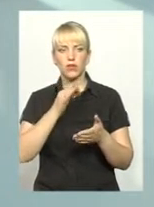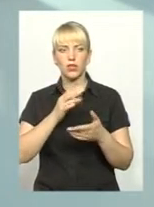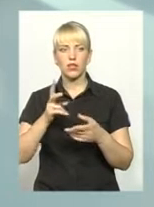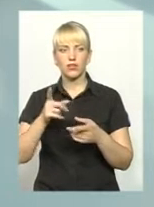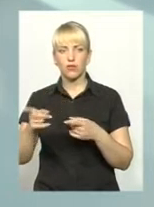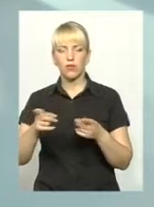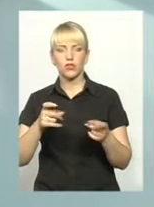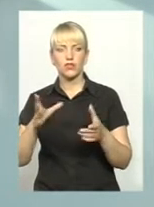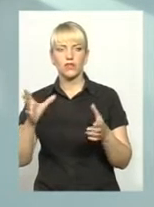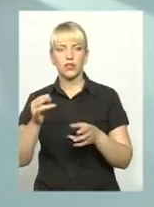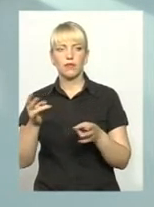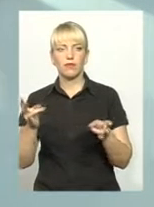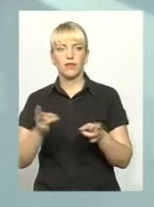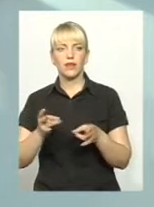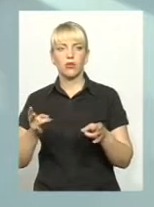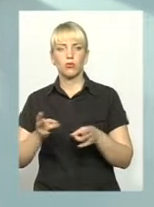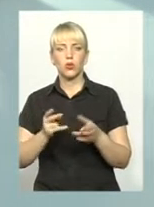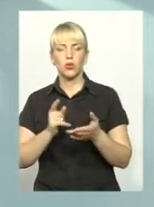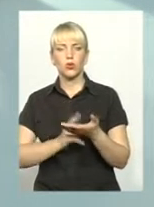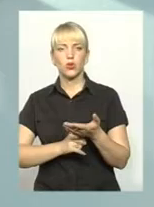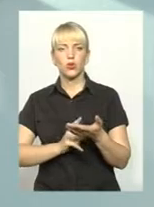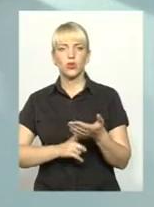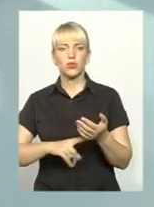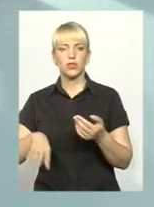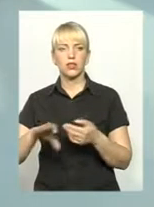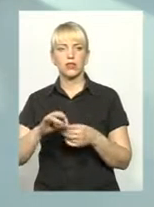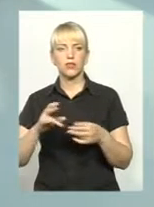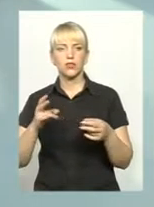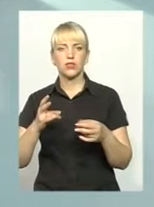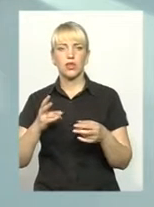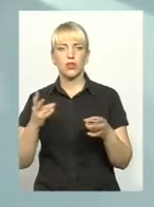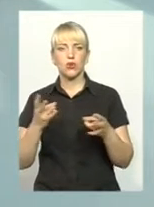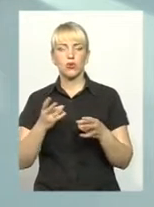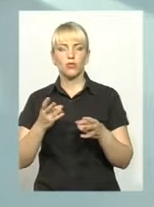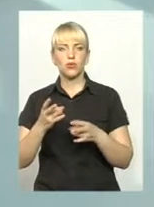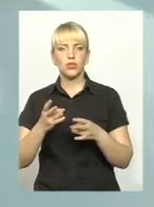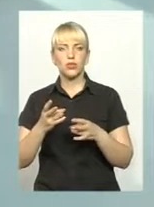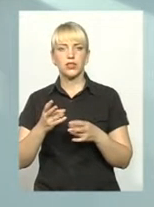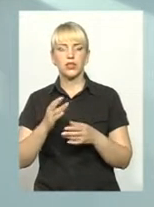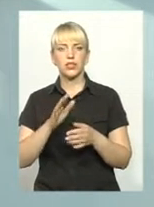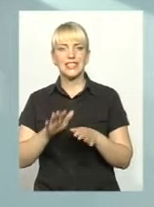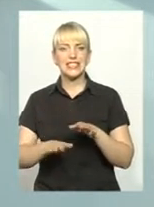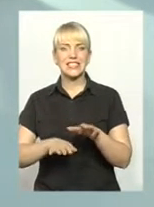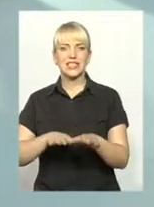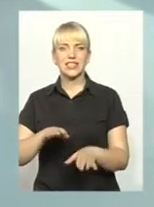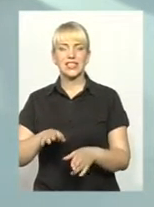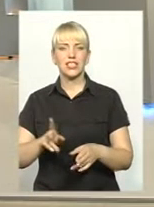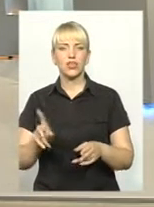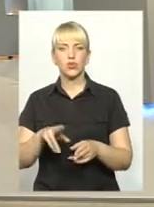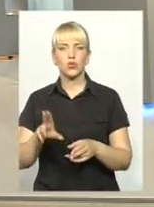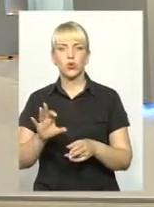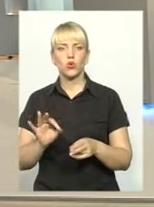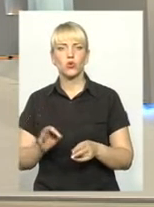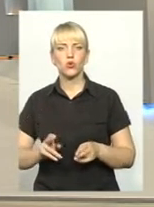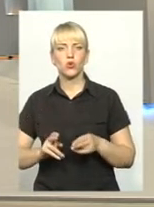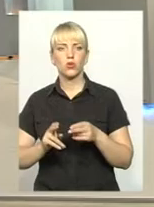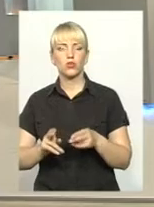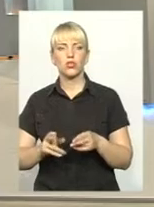всі необхідні докази і всі необхідні сліди вчинення злочину. Які новації в поліції в